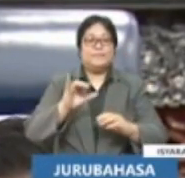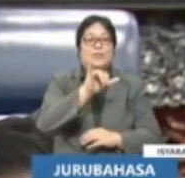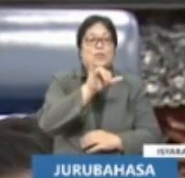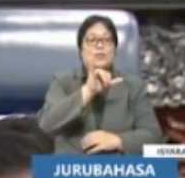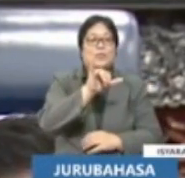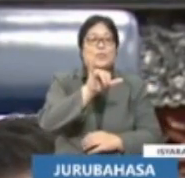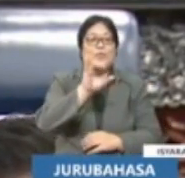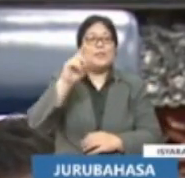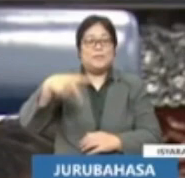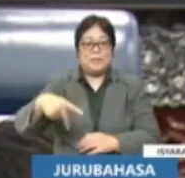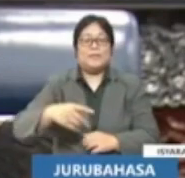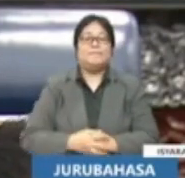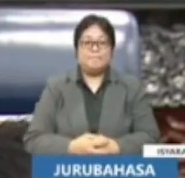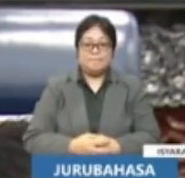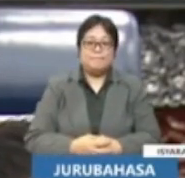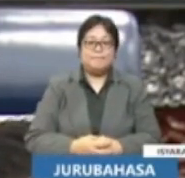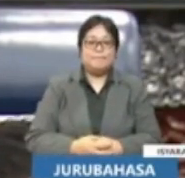Sri Speaker supaya